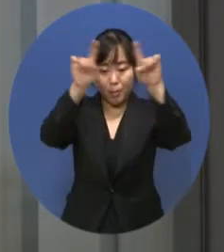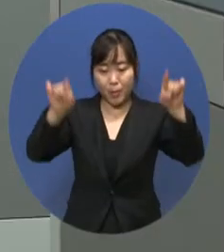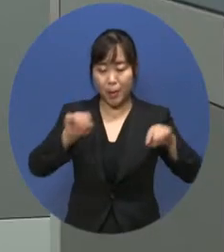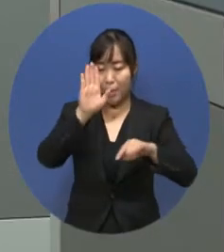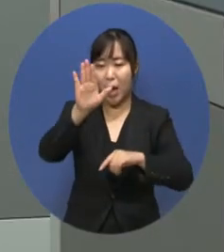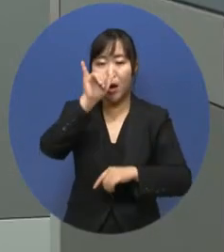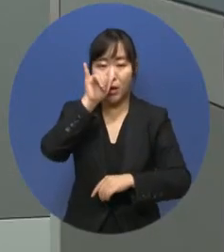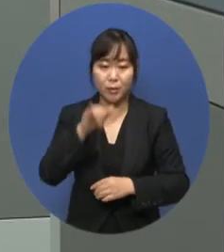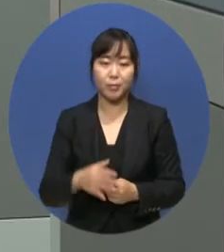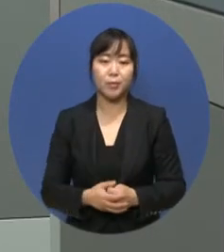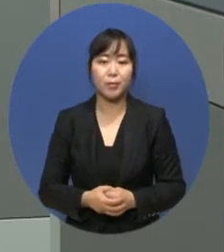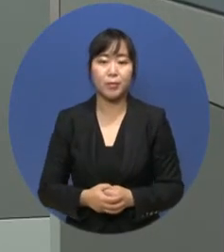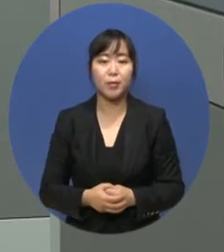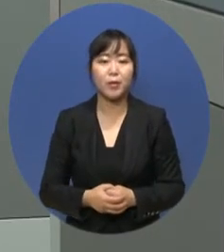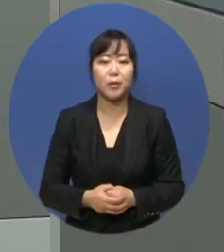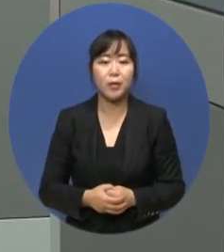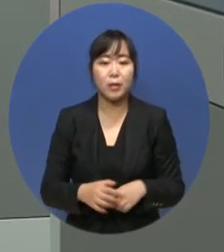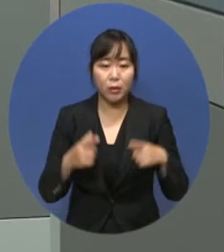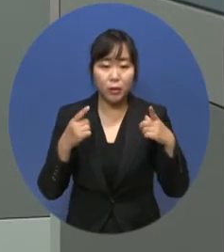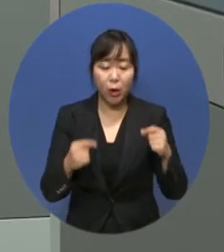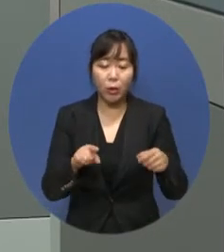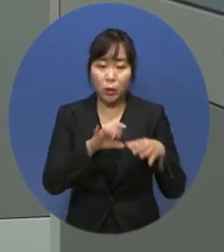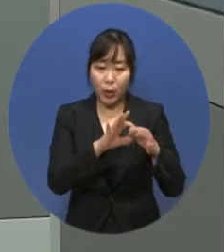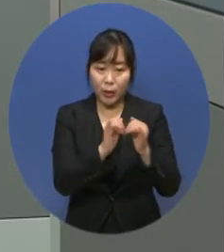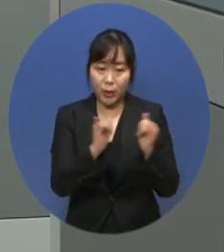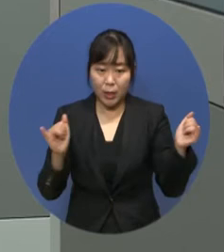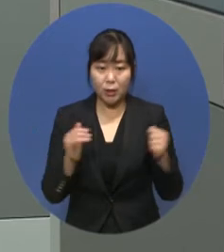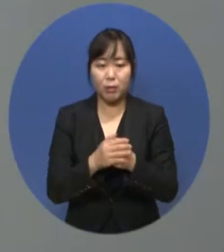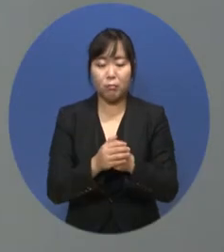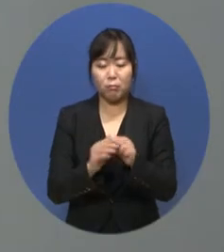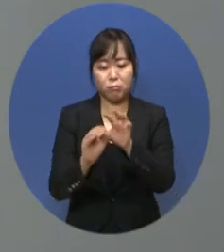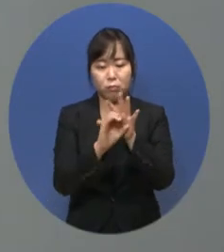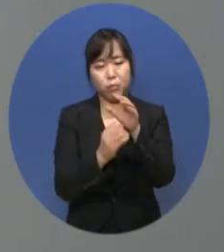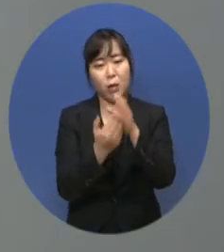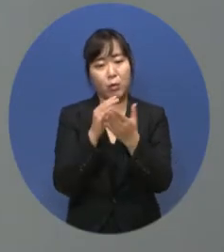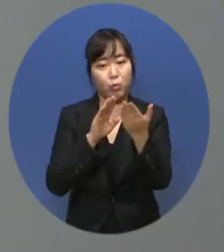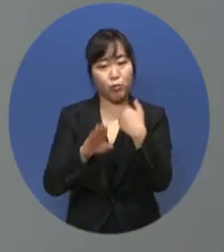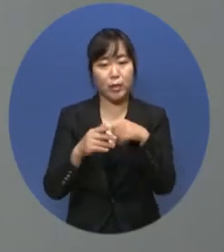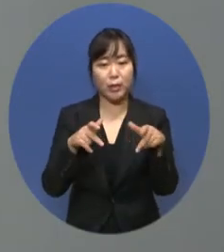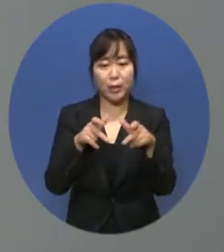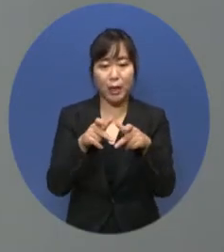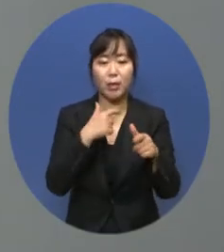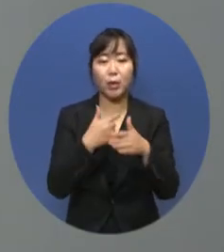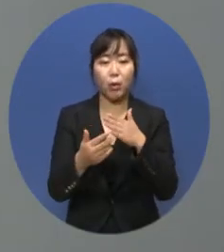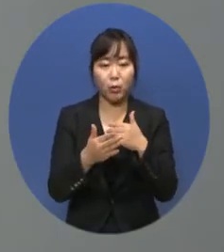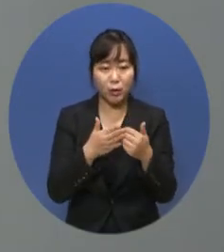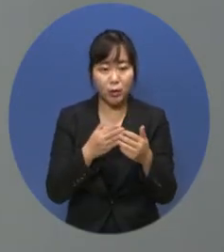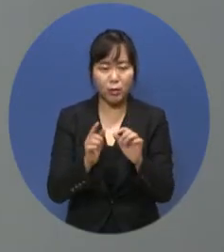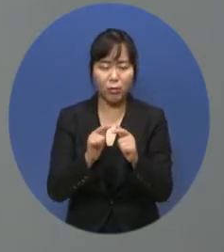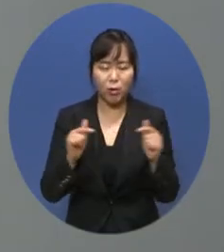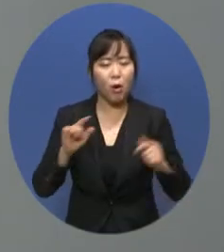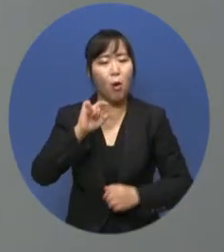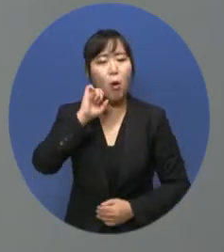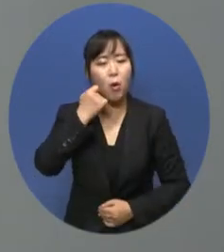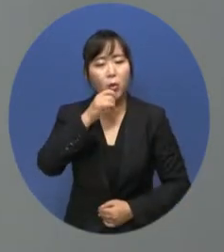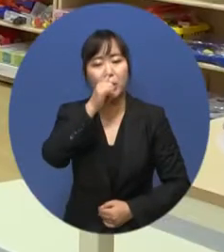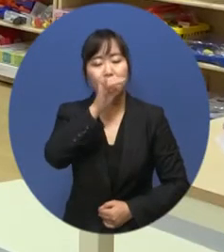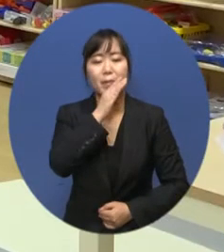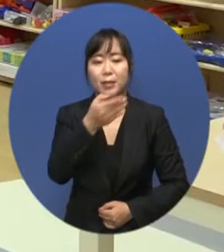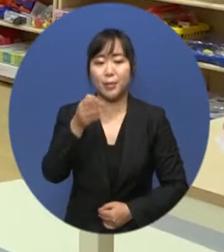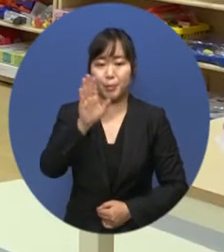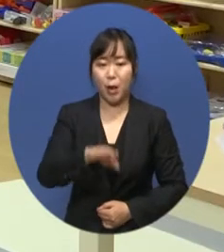합니다. 복지관 관계자는 코로나19 발생 이후 장애인들이 겪는 여러 가지 어려움이